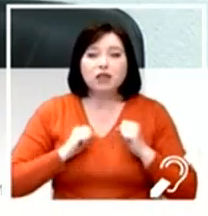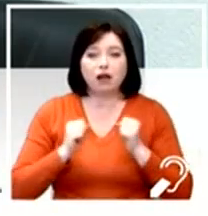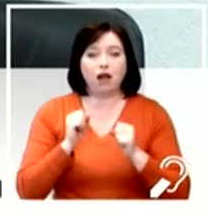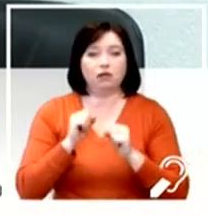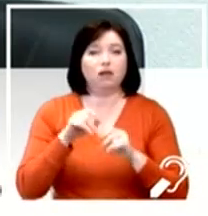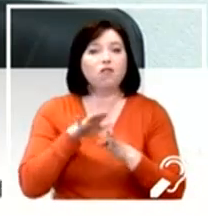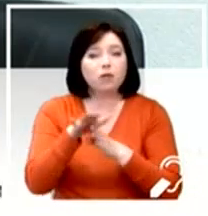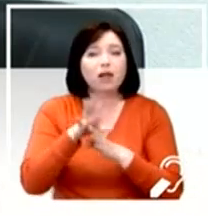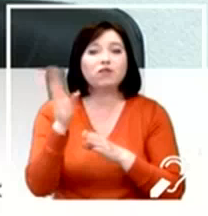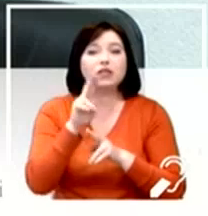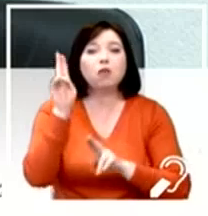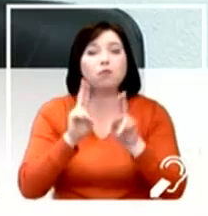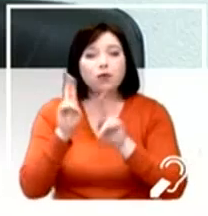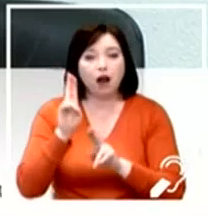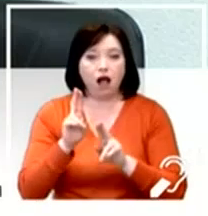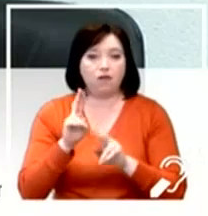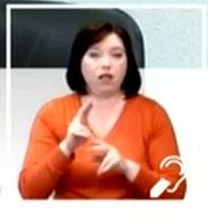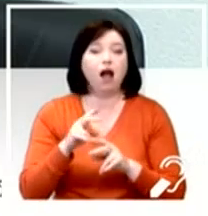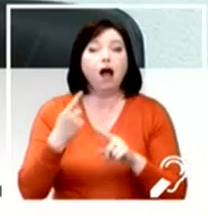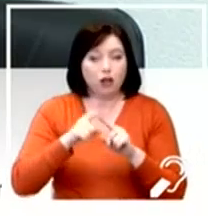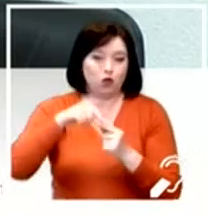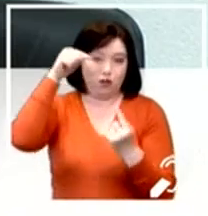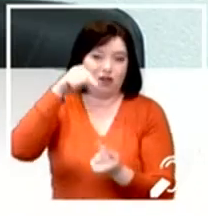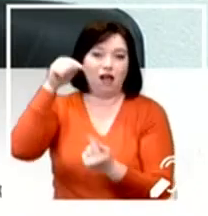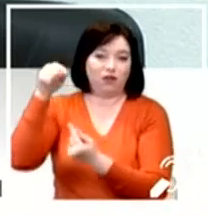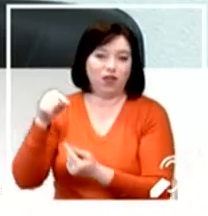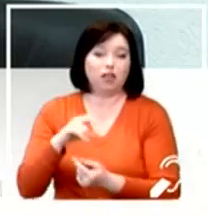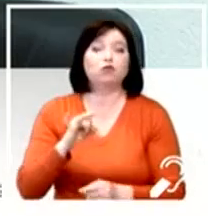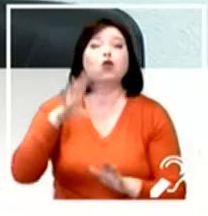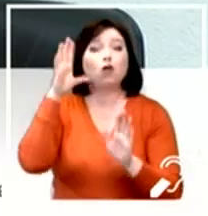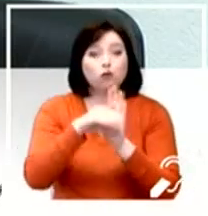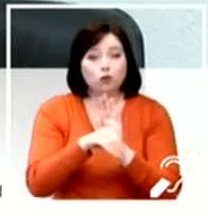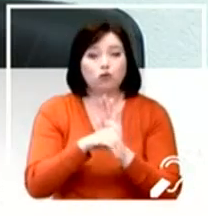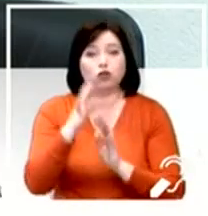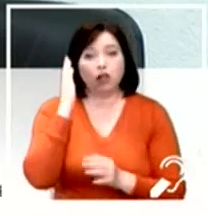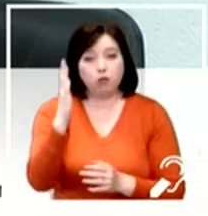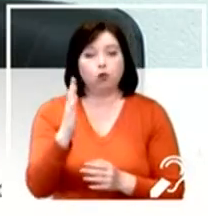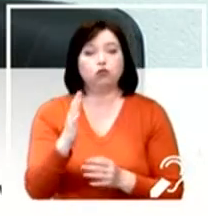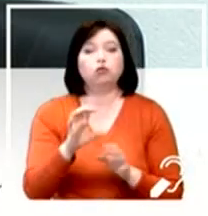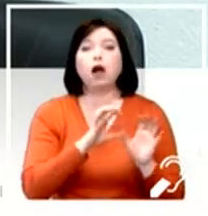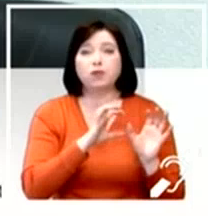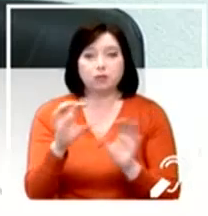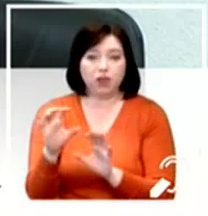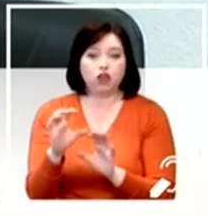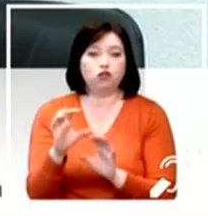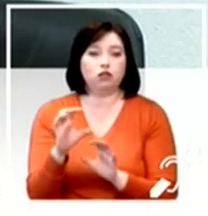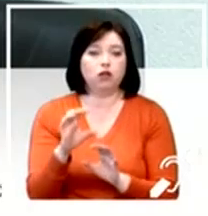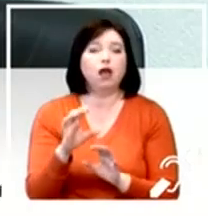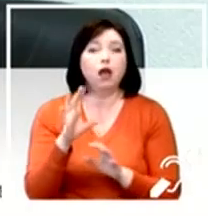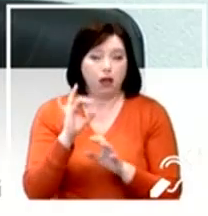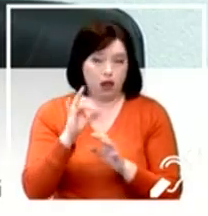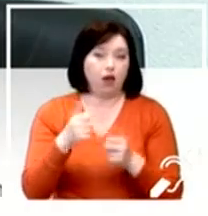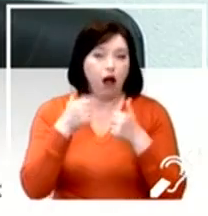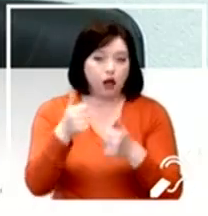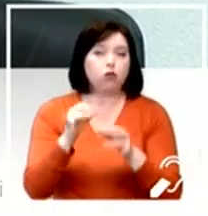acele măsuri și acțiuni care sunt compatibile cu evenimentul respectiv. Inclusiv vor fi asigurate buna desfășurare